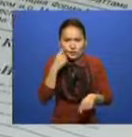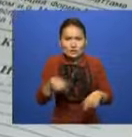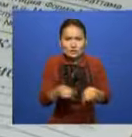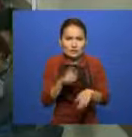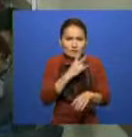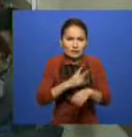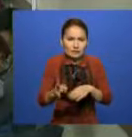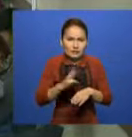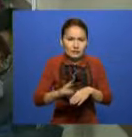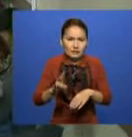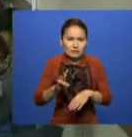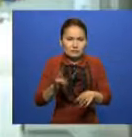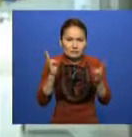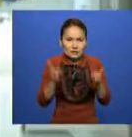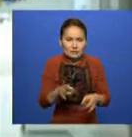жарақаттап алыпты.